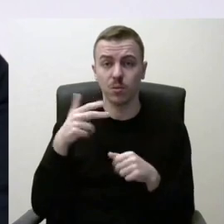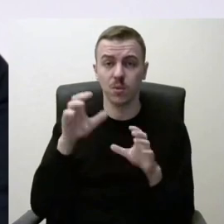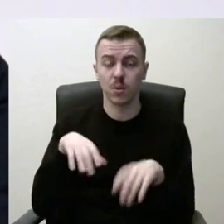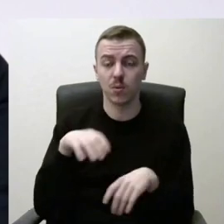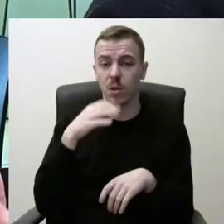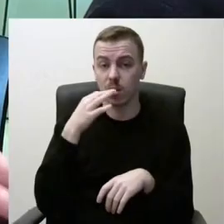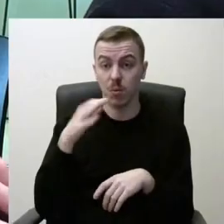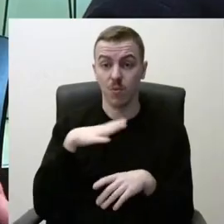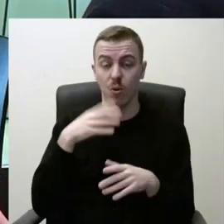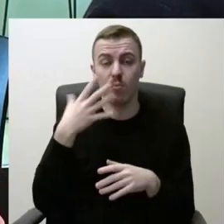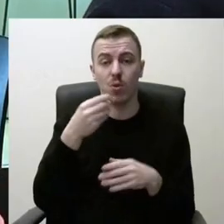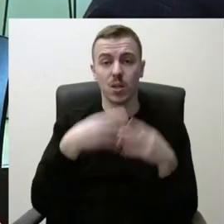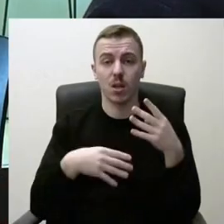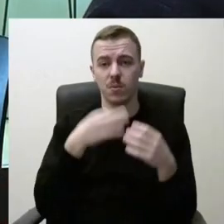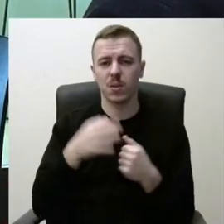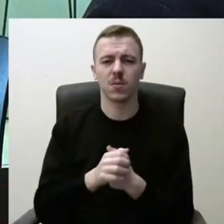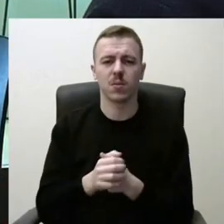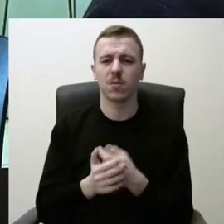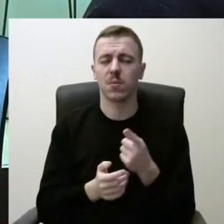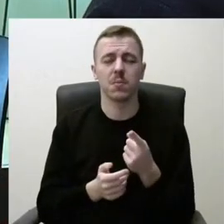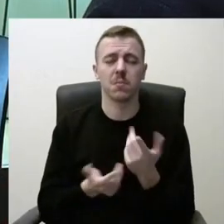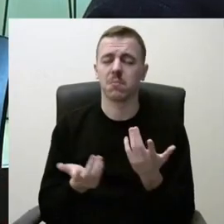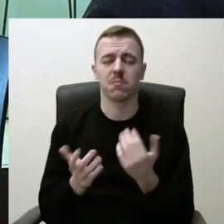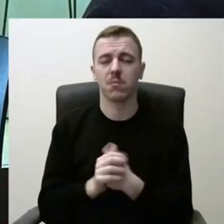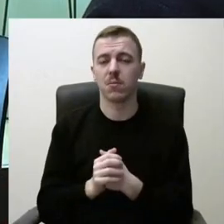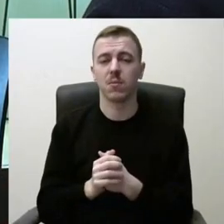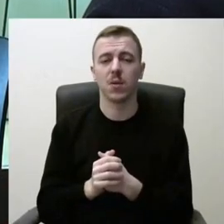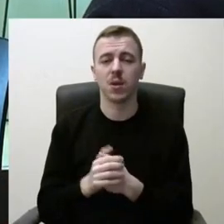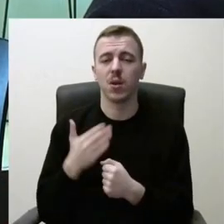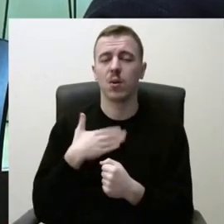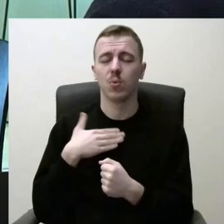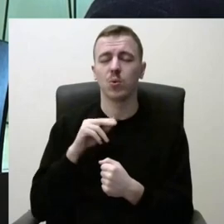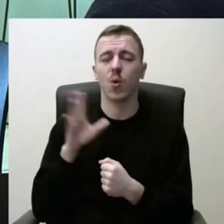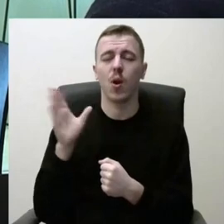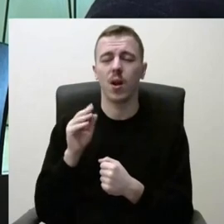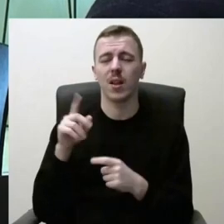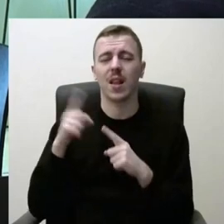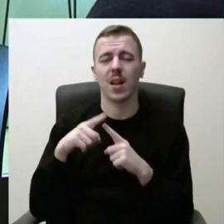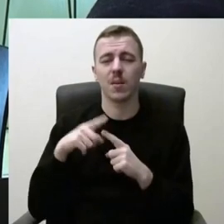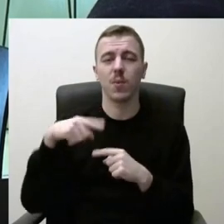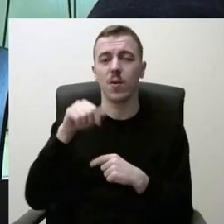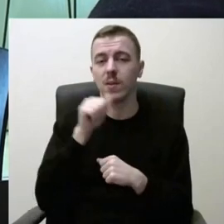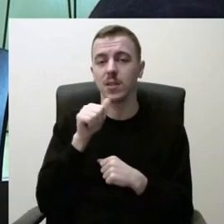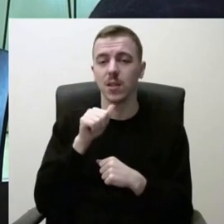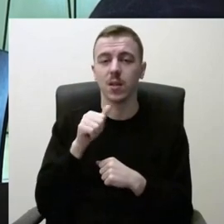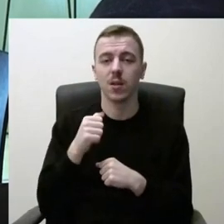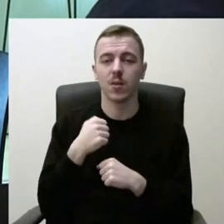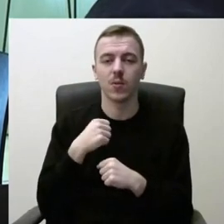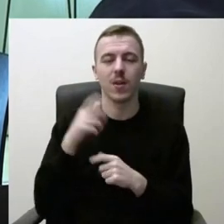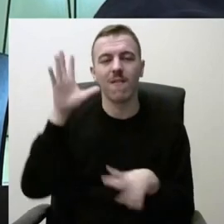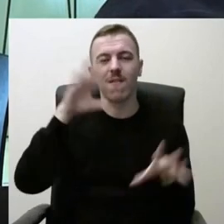buvo paminėtas. Tai tiesiog, na, mūsų kolegos ir taryboje visą laiką turi labai lakią